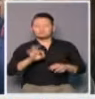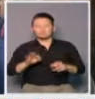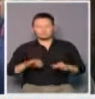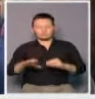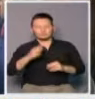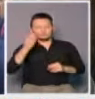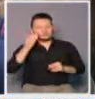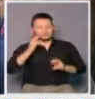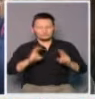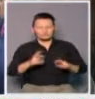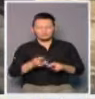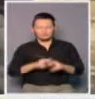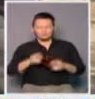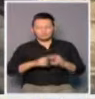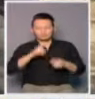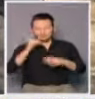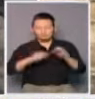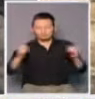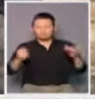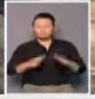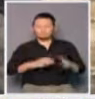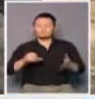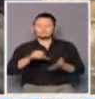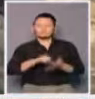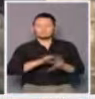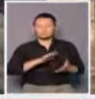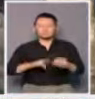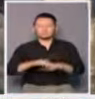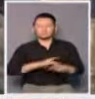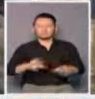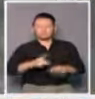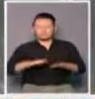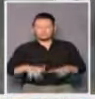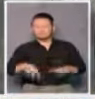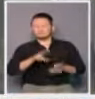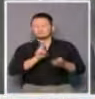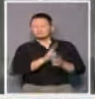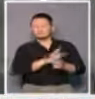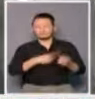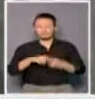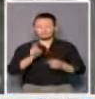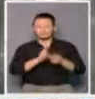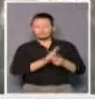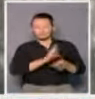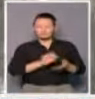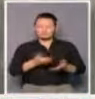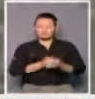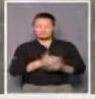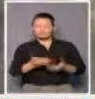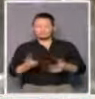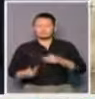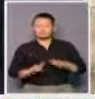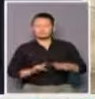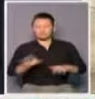легкой тяжести. После совместной встречи депутаты посетили предприятия региона. Также они встретились с предпринимателями, ознакомились с их